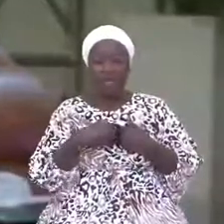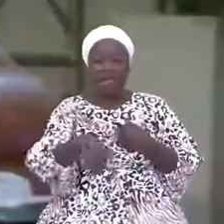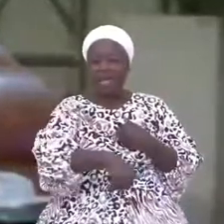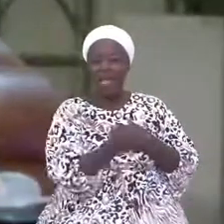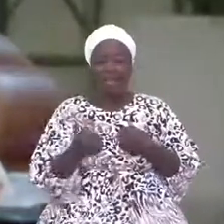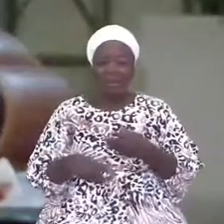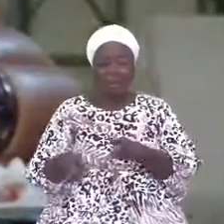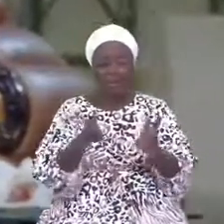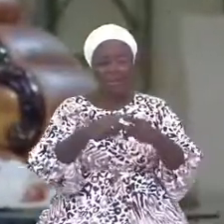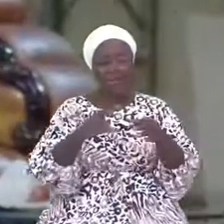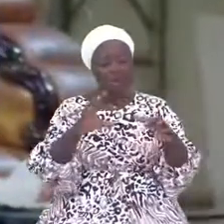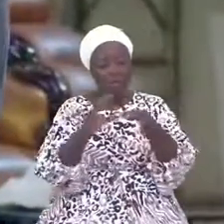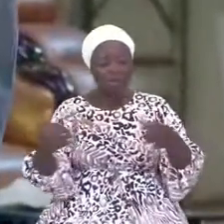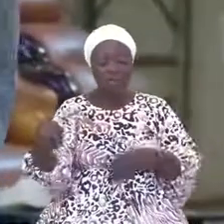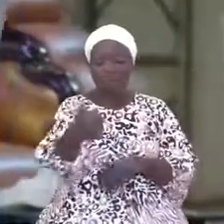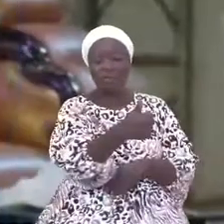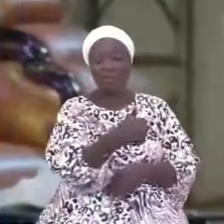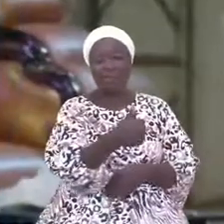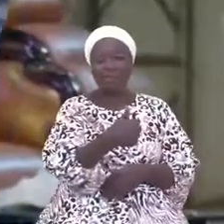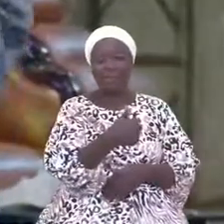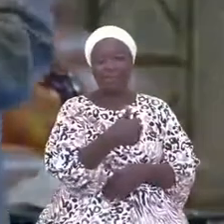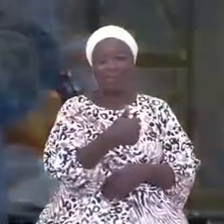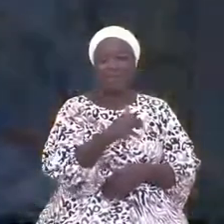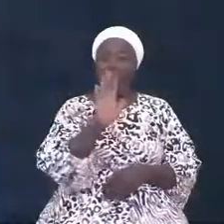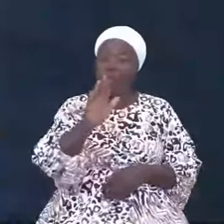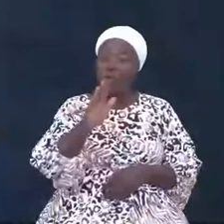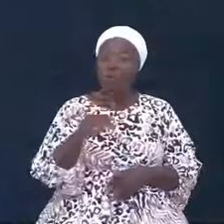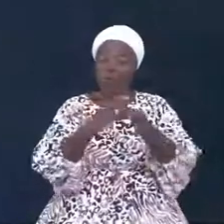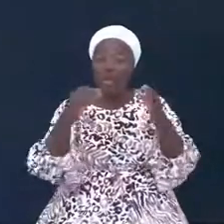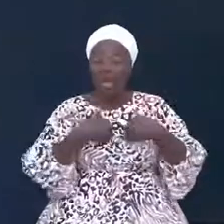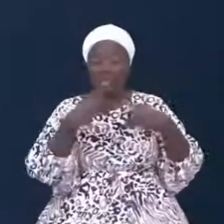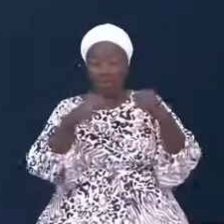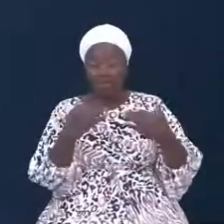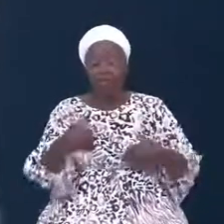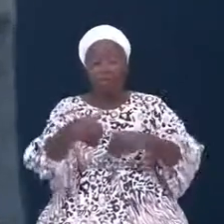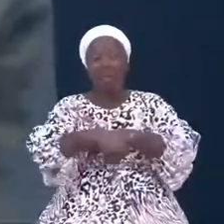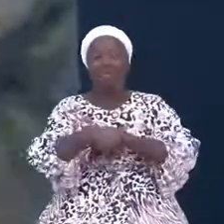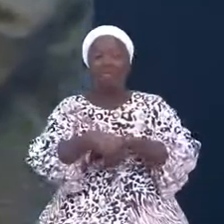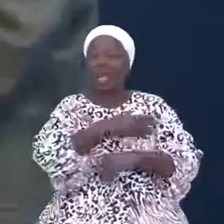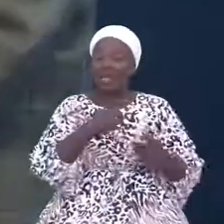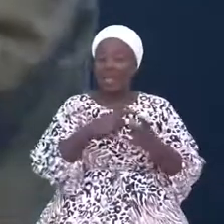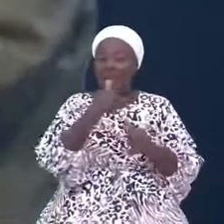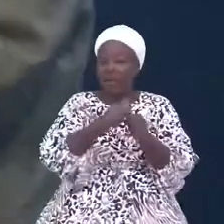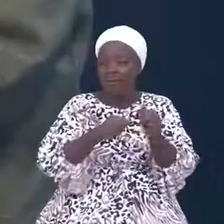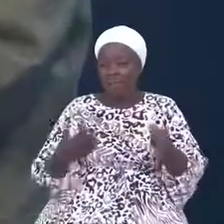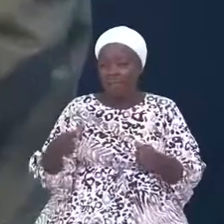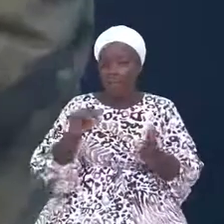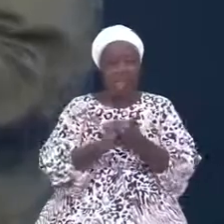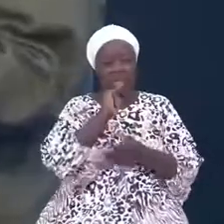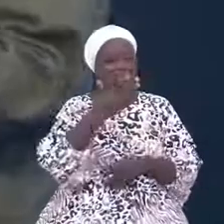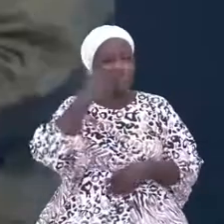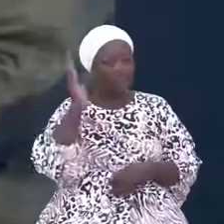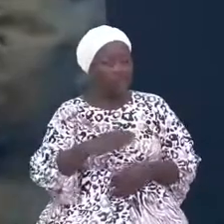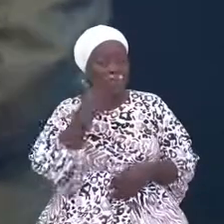qu'esclaves, nous n'avions pas aucun moyen de nous libérer. Ta libération est venue ce